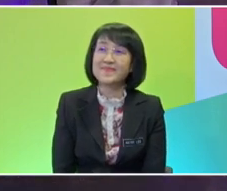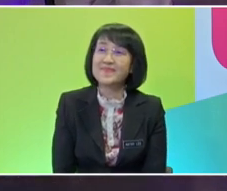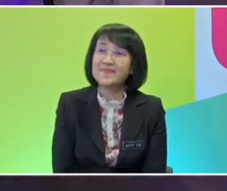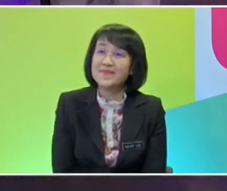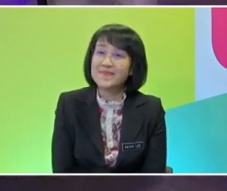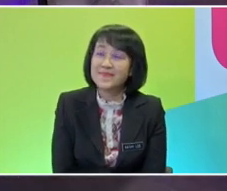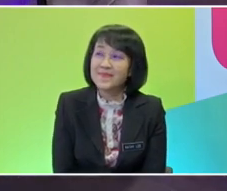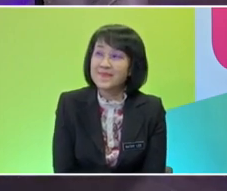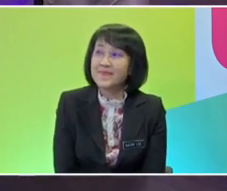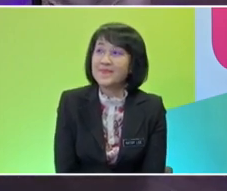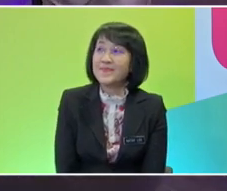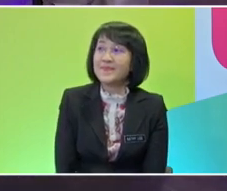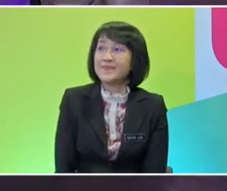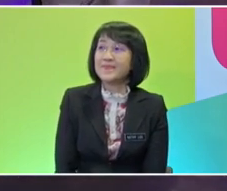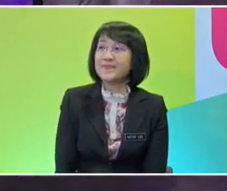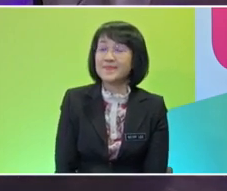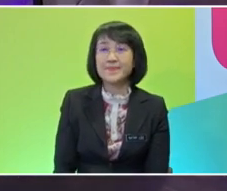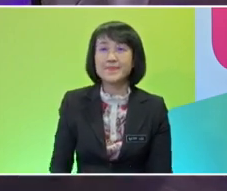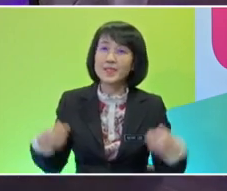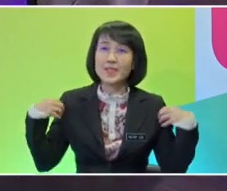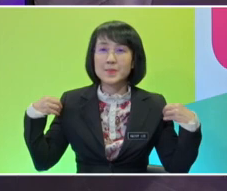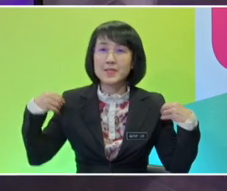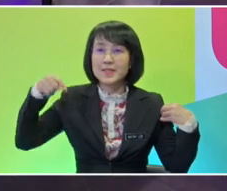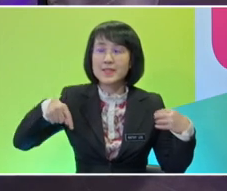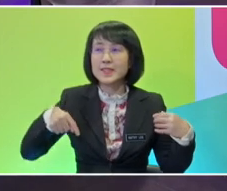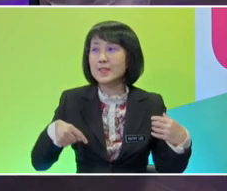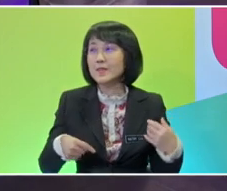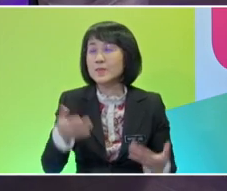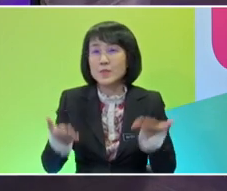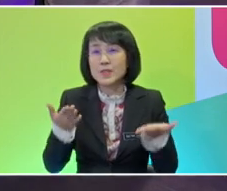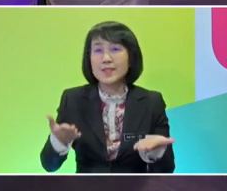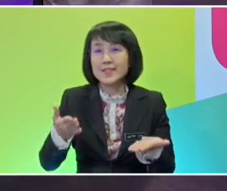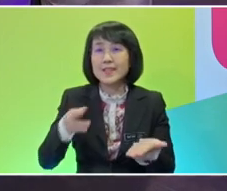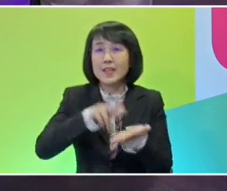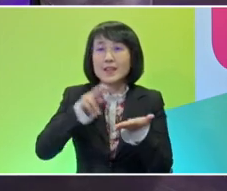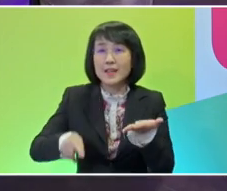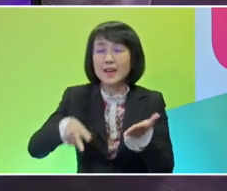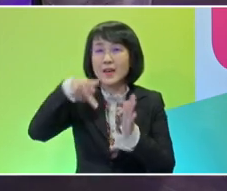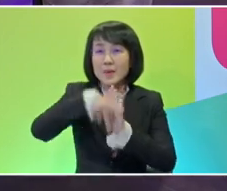Jadi kalau macam ini baju pernikahan indah